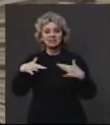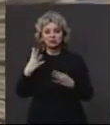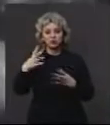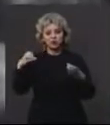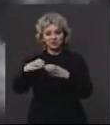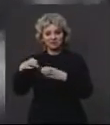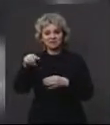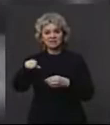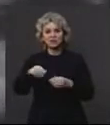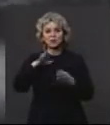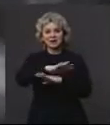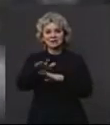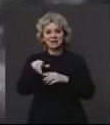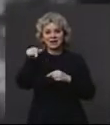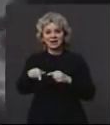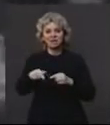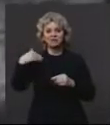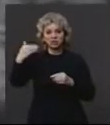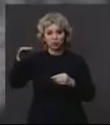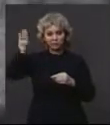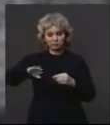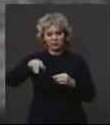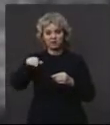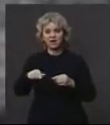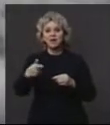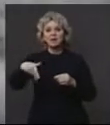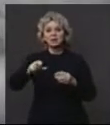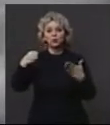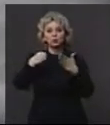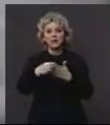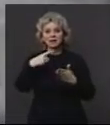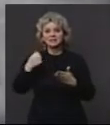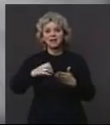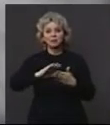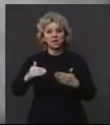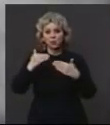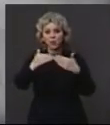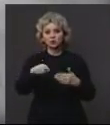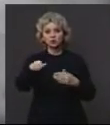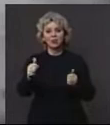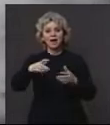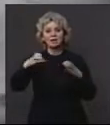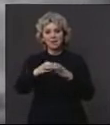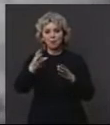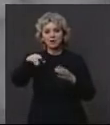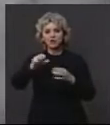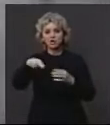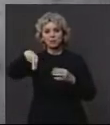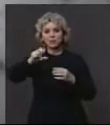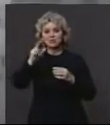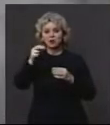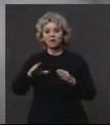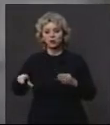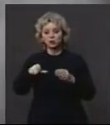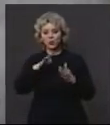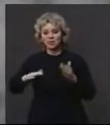дивизии и к тому же простреливали атакующих с высокого берега. Лобовой удар Красной армии не прошел, но отряды Мадаяна, Пескова проходили Дон